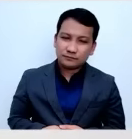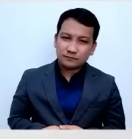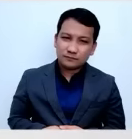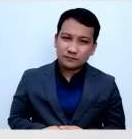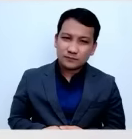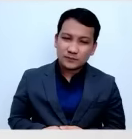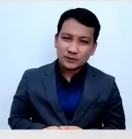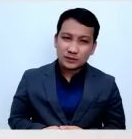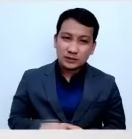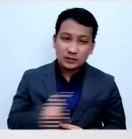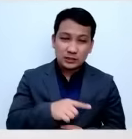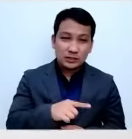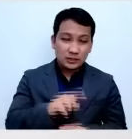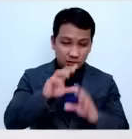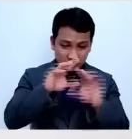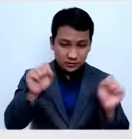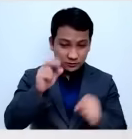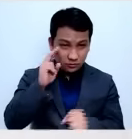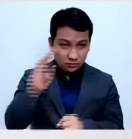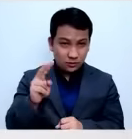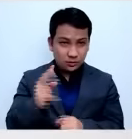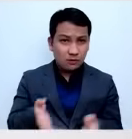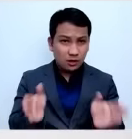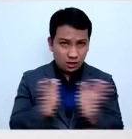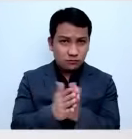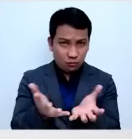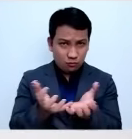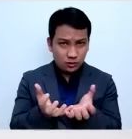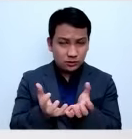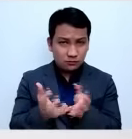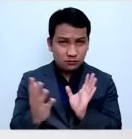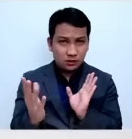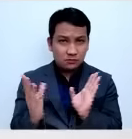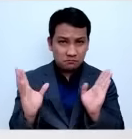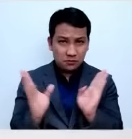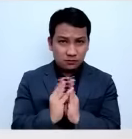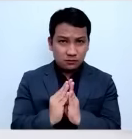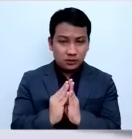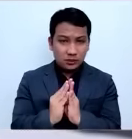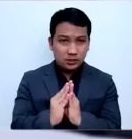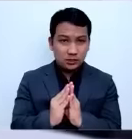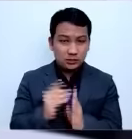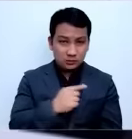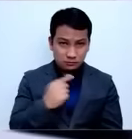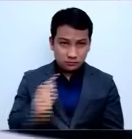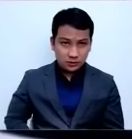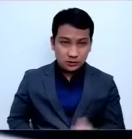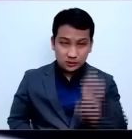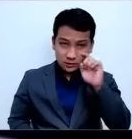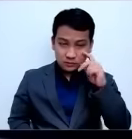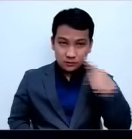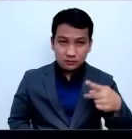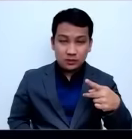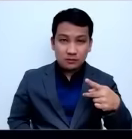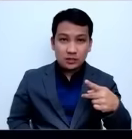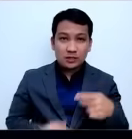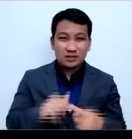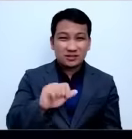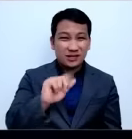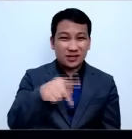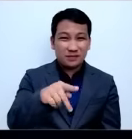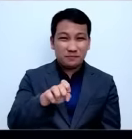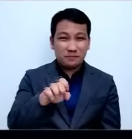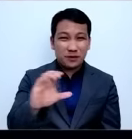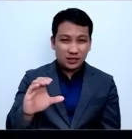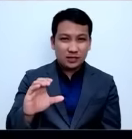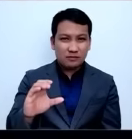Mismong si Pangulong Bongbong Marcos ang humiling na makausap niya si Chinese President Xi Jinping sa sidelines ng APEC Summit para matalakay